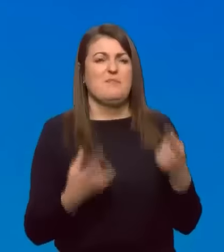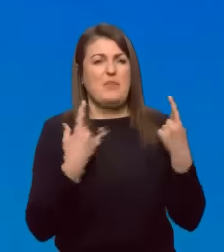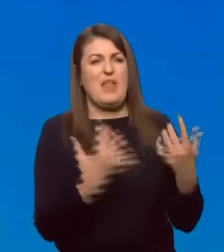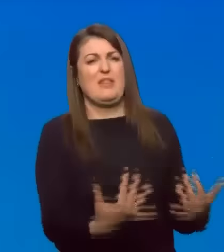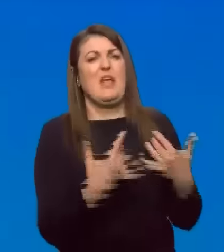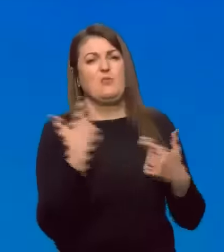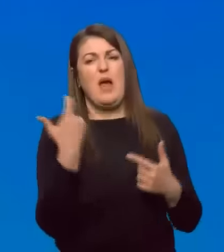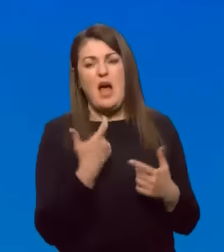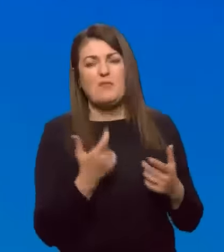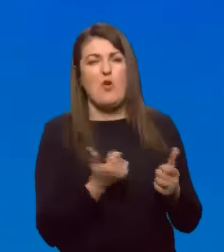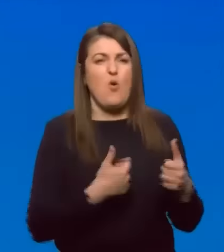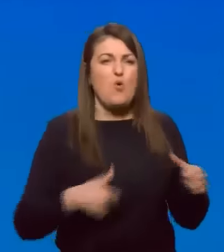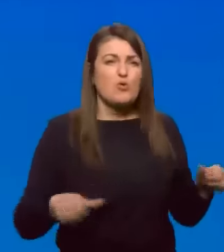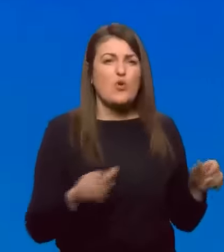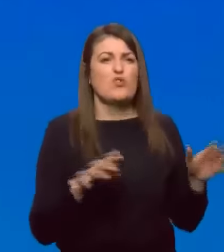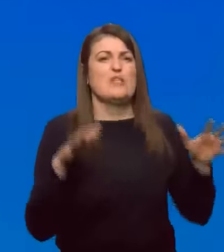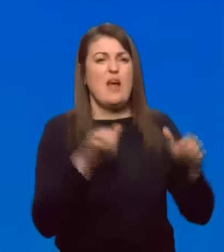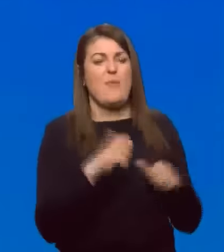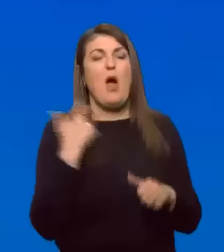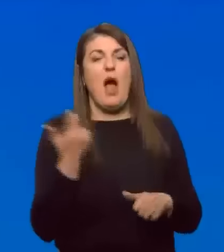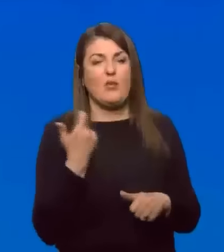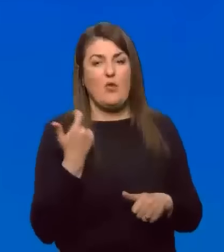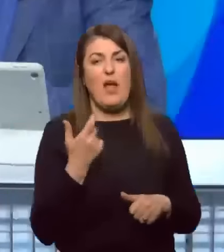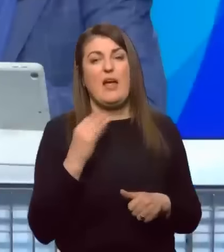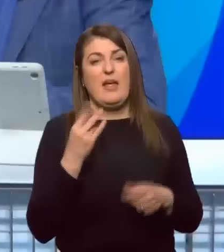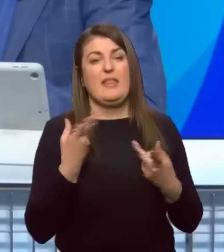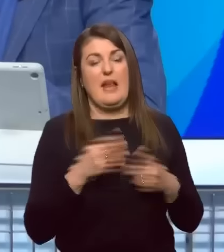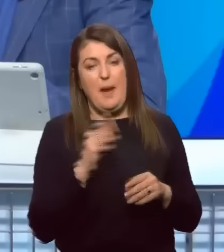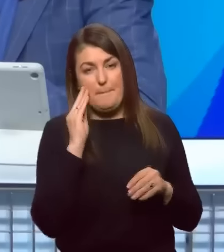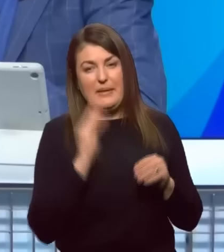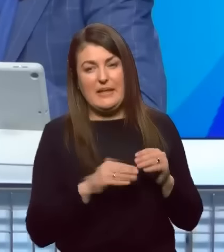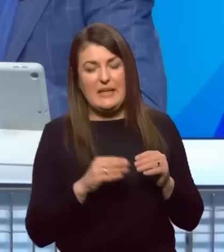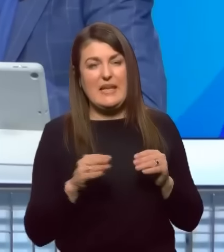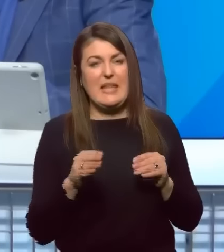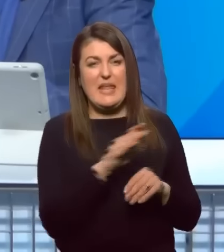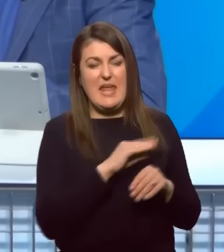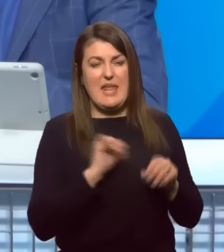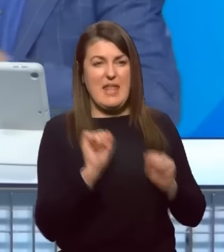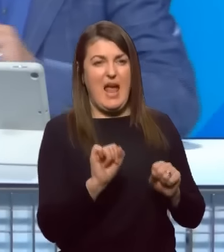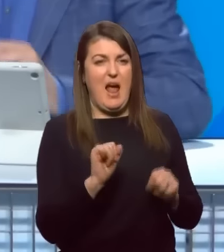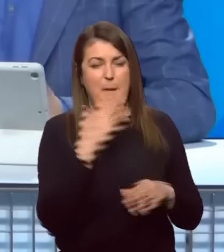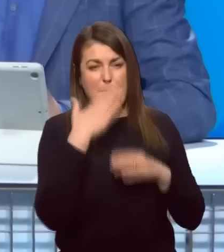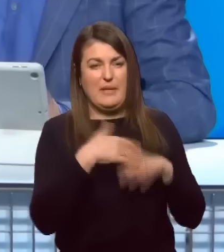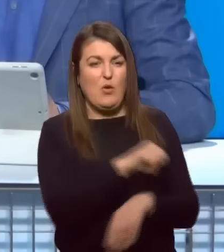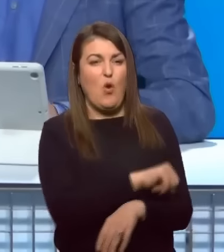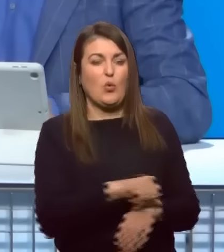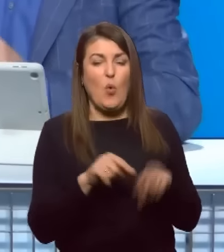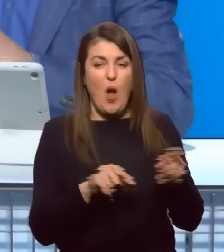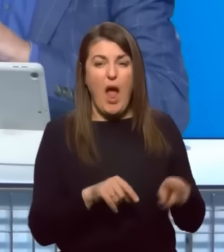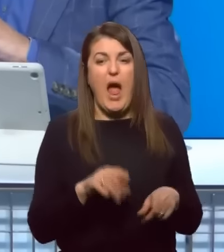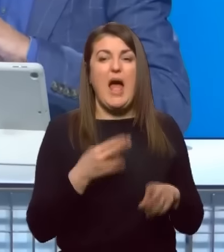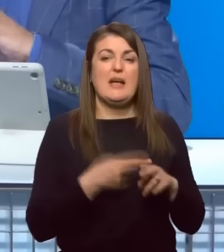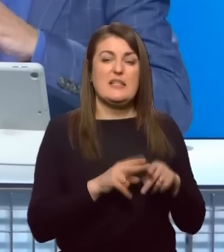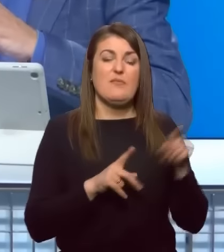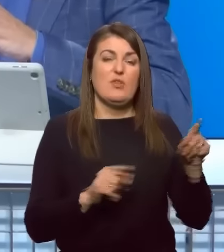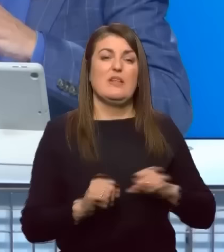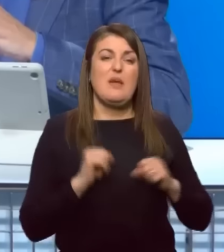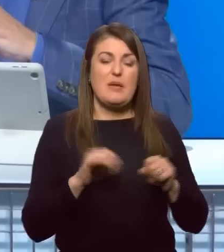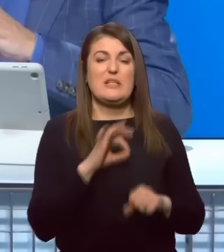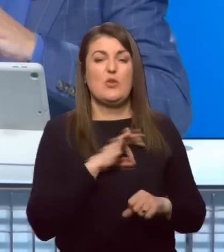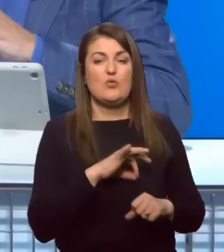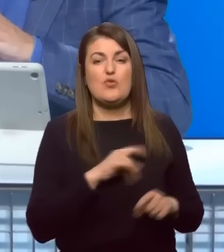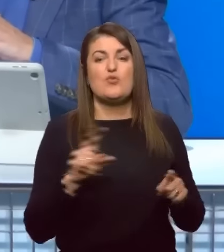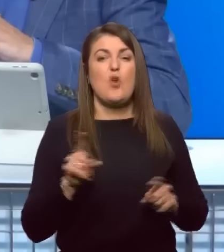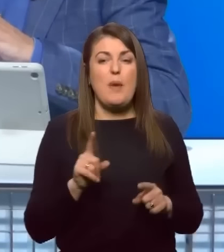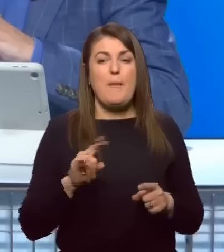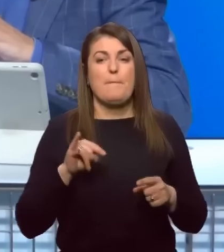наступ на Харків, оточення та захоплення Харкова, і для прикриття саме прикордоння. Цим вони намагаються